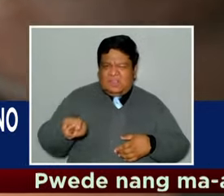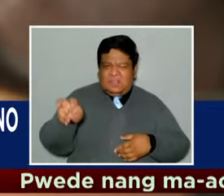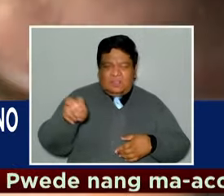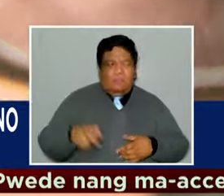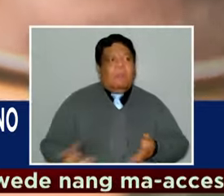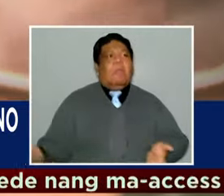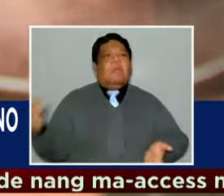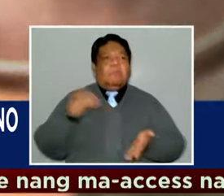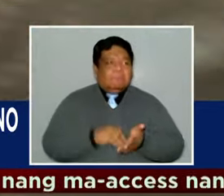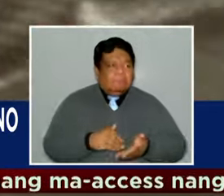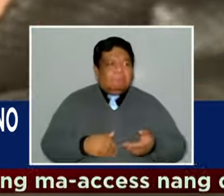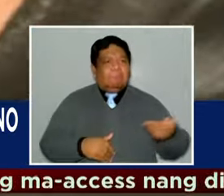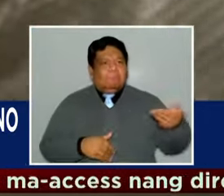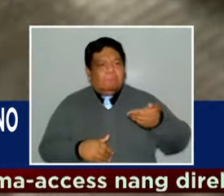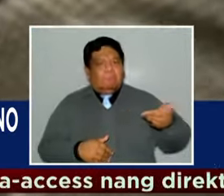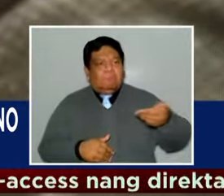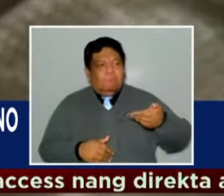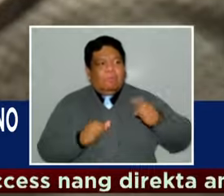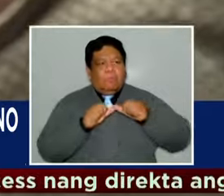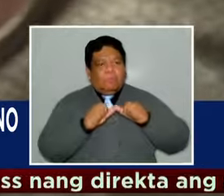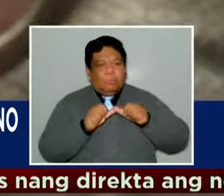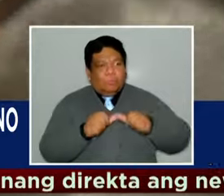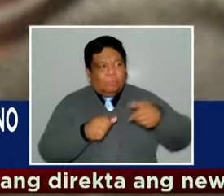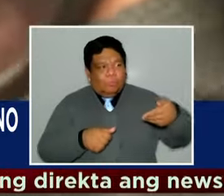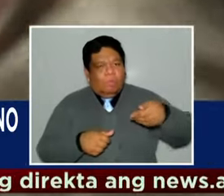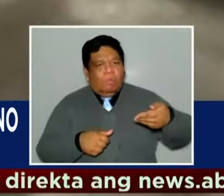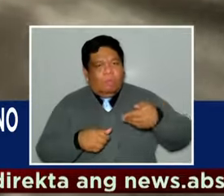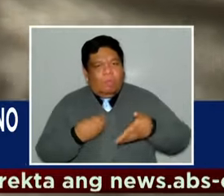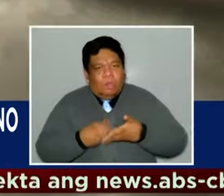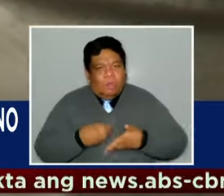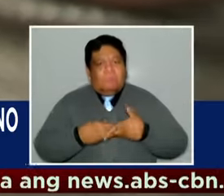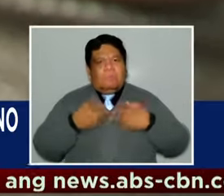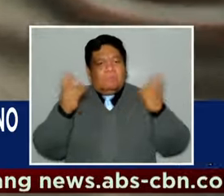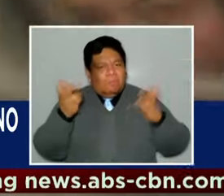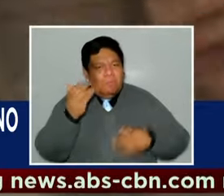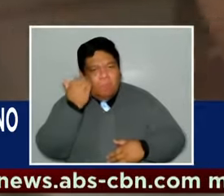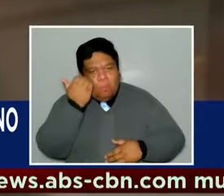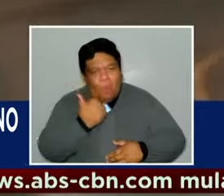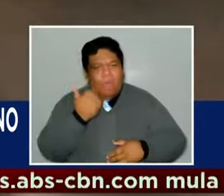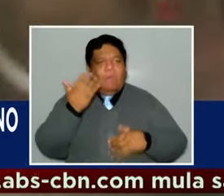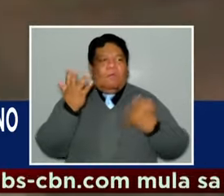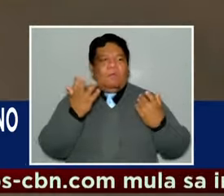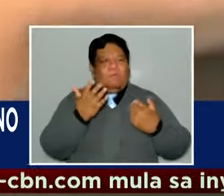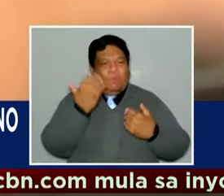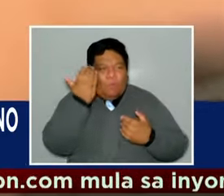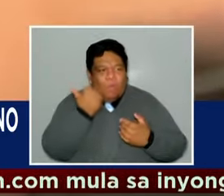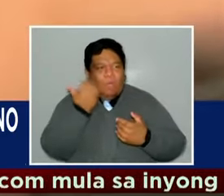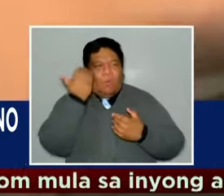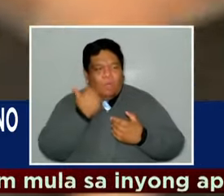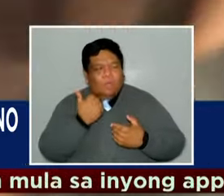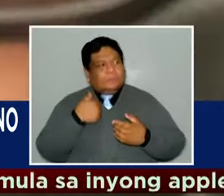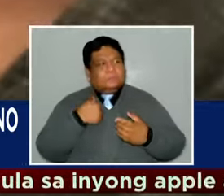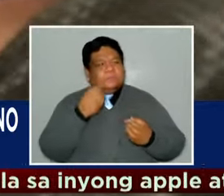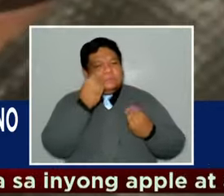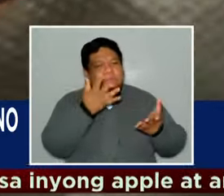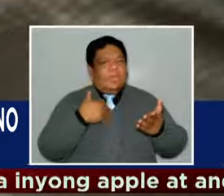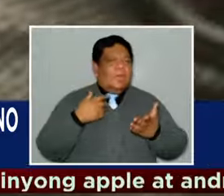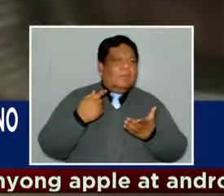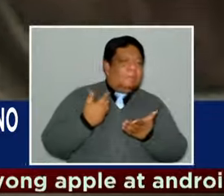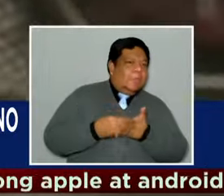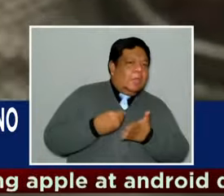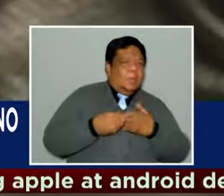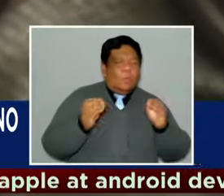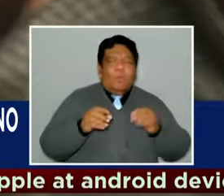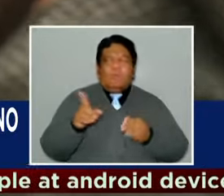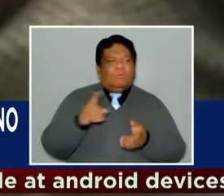siya, hanggat sa manghihingi na naman siya kasi kinulang daw, ganun. Hanggat sa, sabi ko, wala na akong pera. Sabi, mangutang ka.